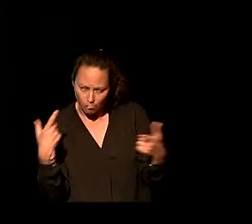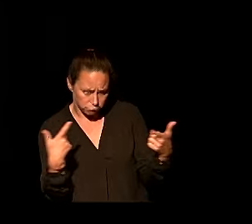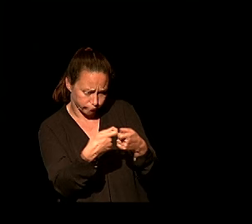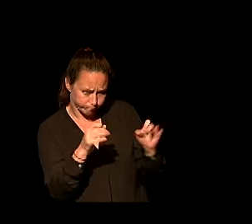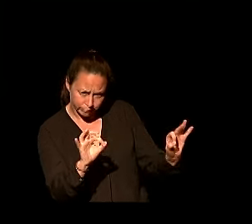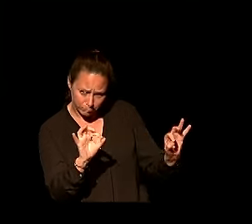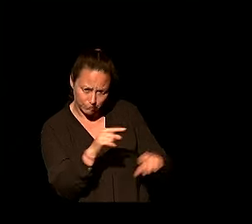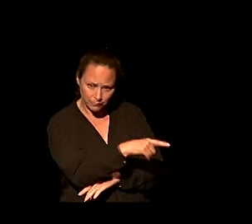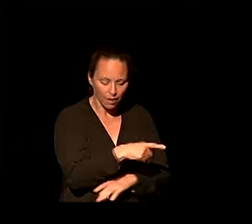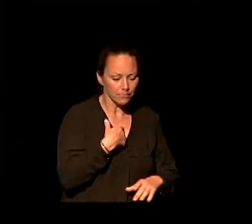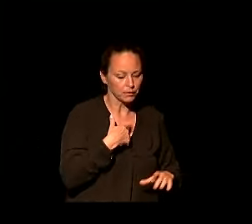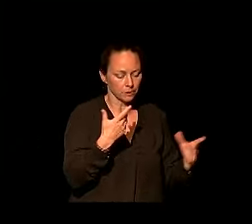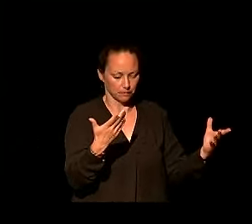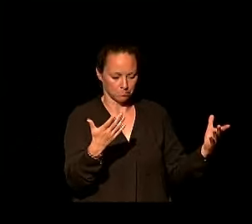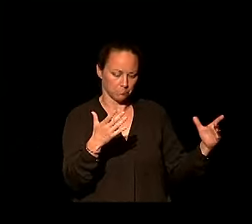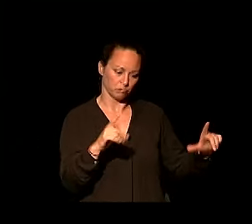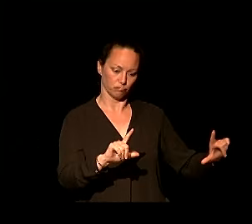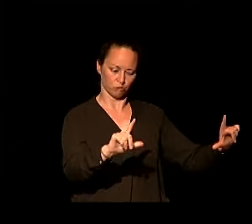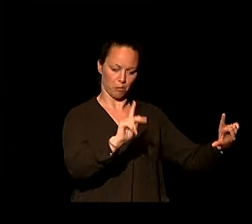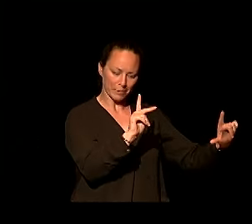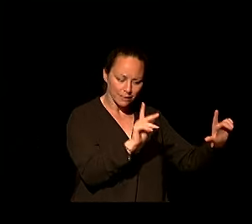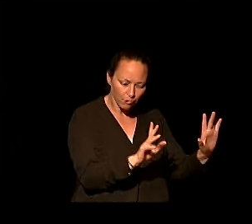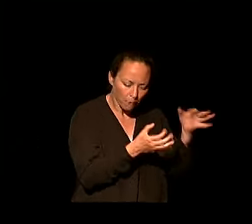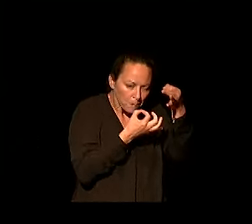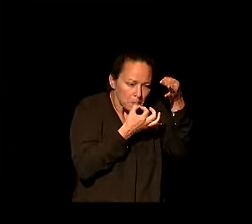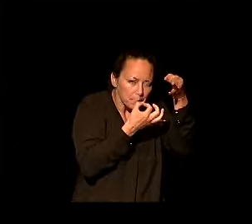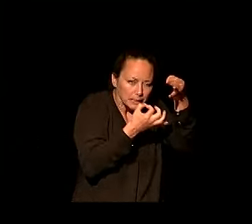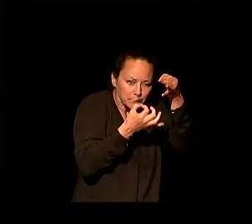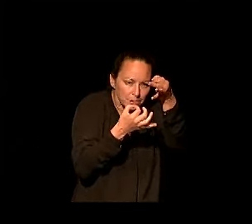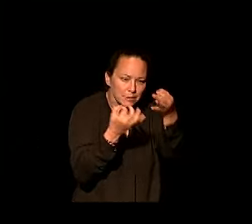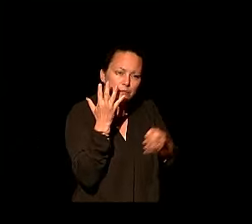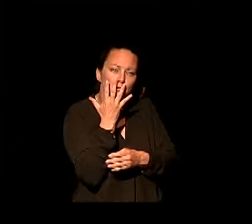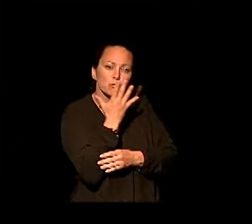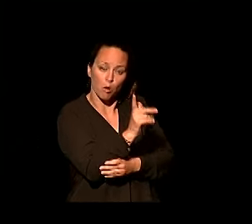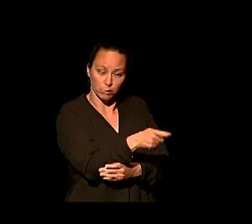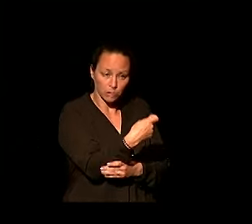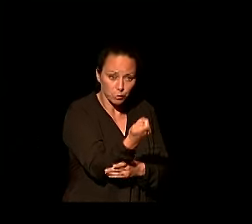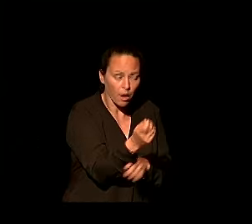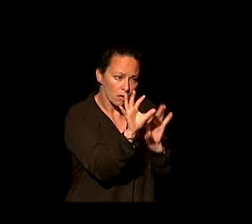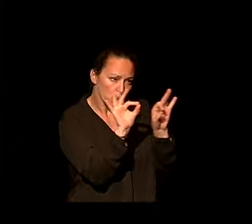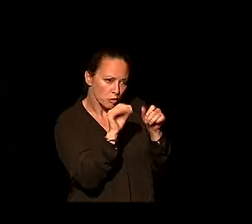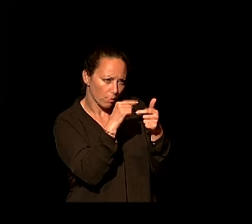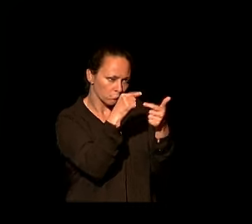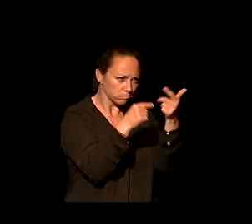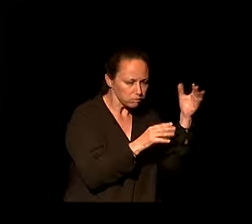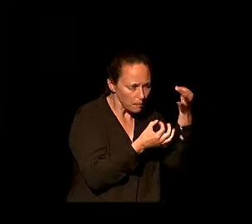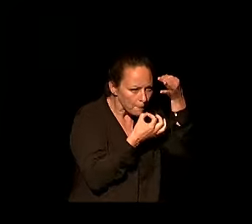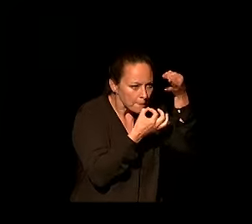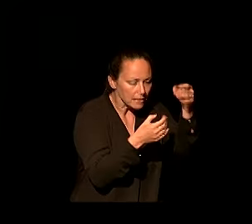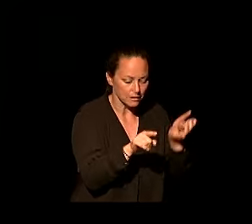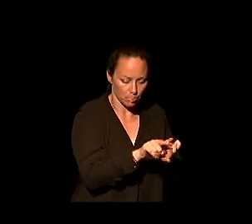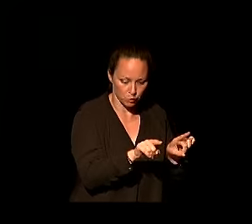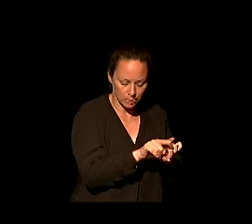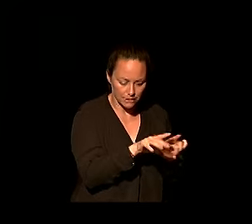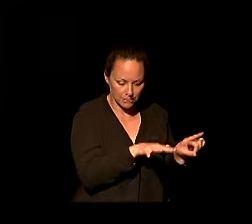la fois dans son traitement très précis des couleurs naturelles et en même temps